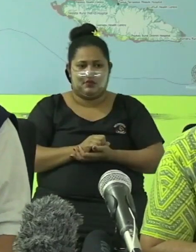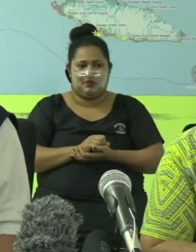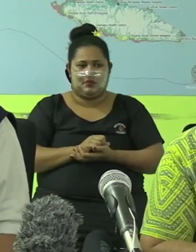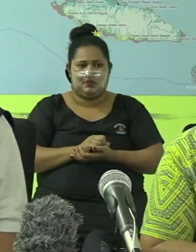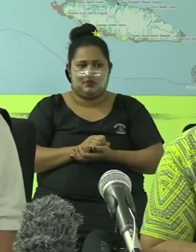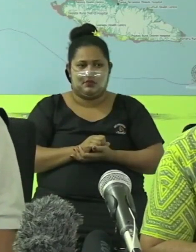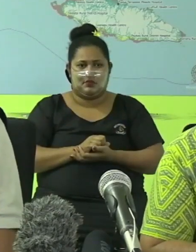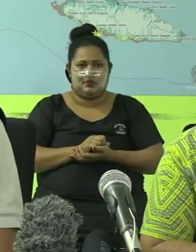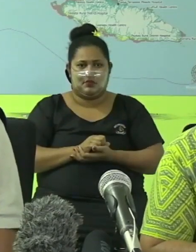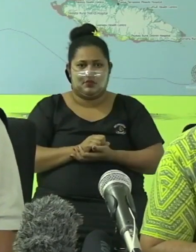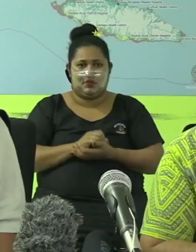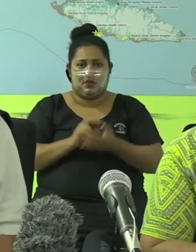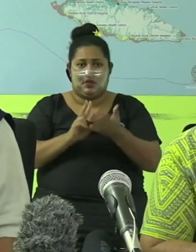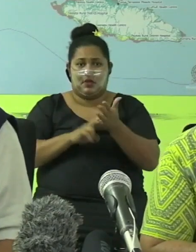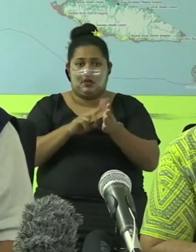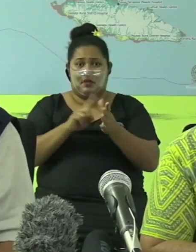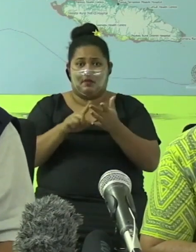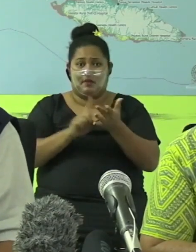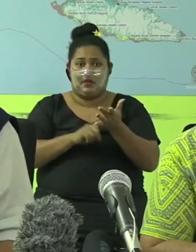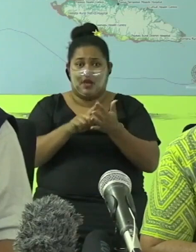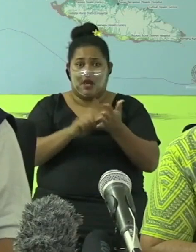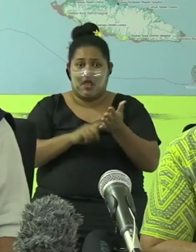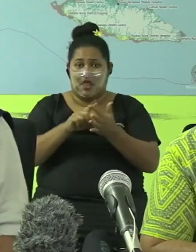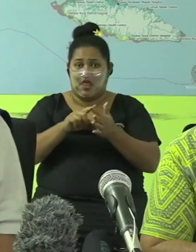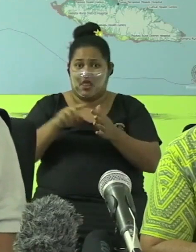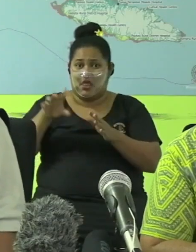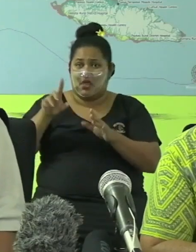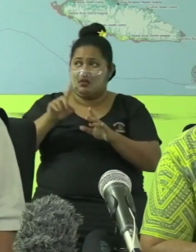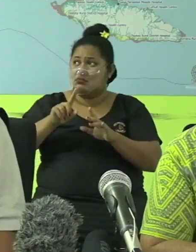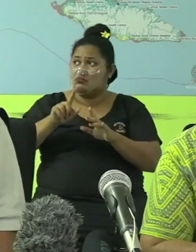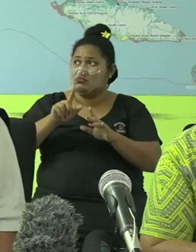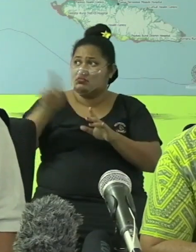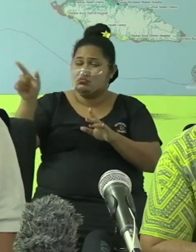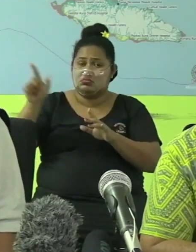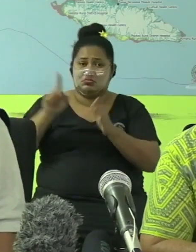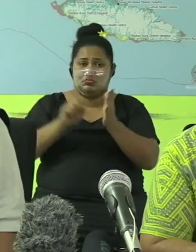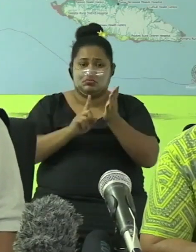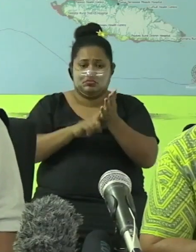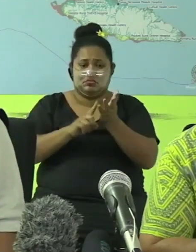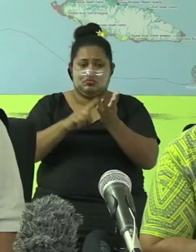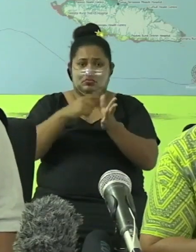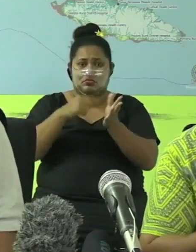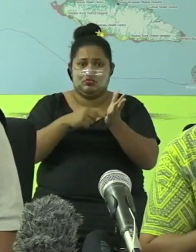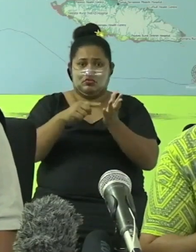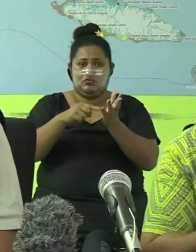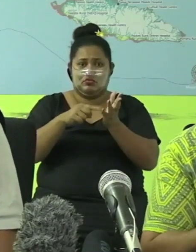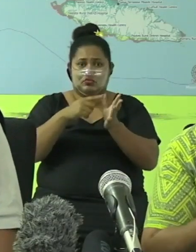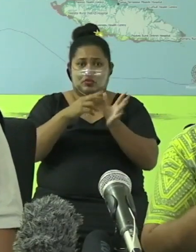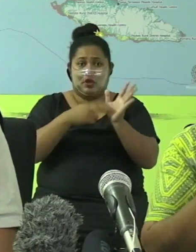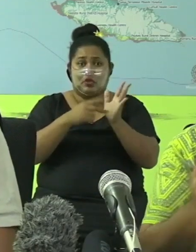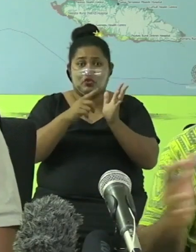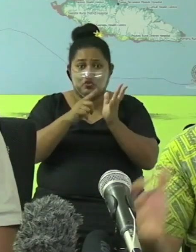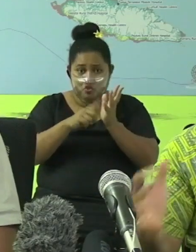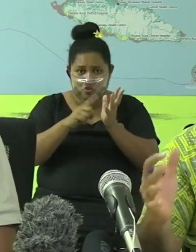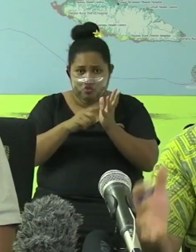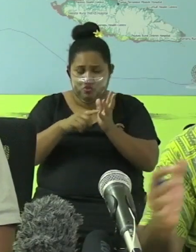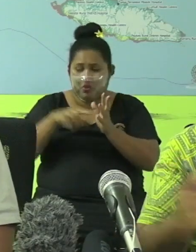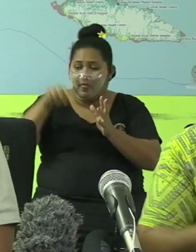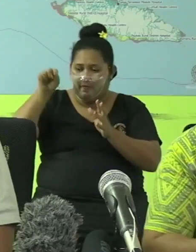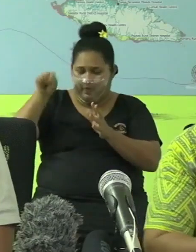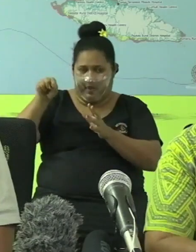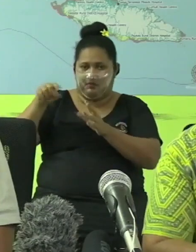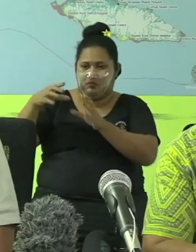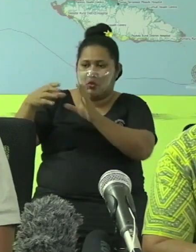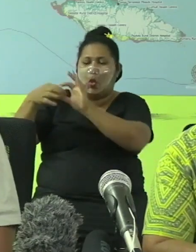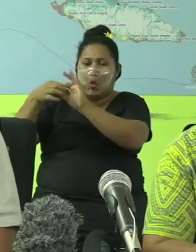o vailele ia e o'o atu i lo tuanuu ia tasi lenā vaega o lea la faatulaga